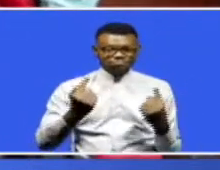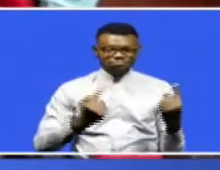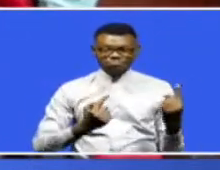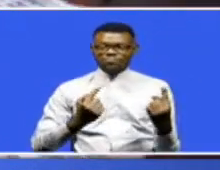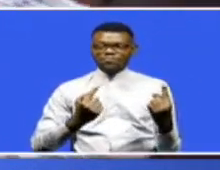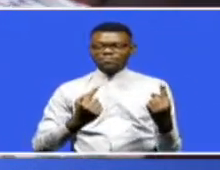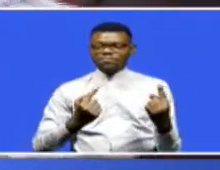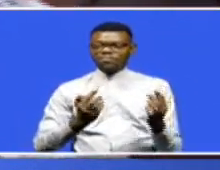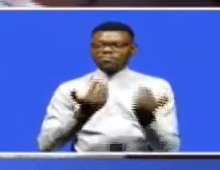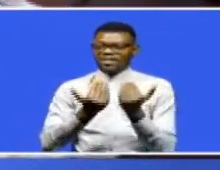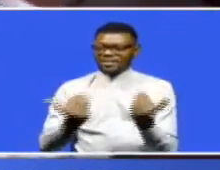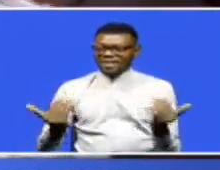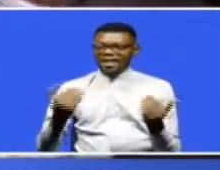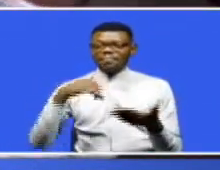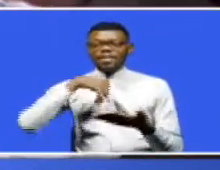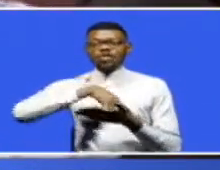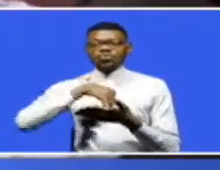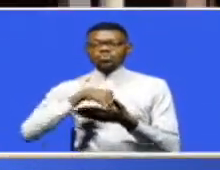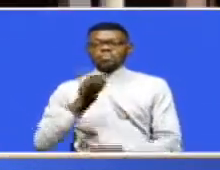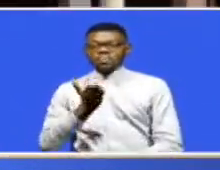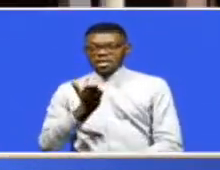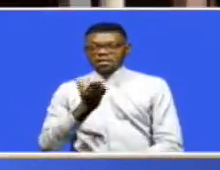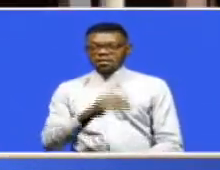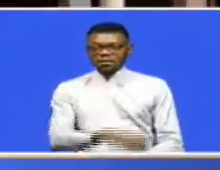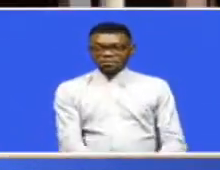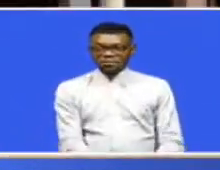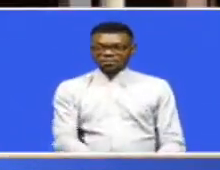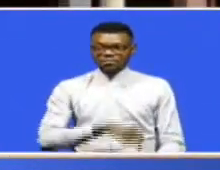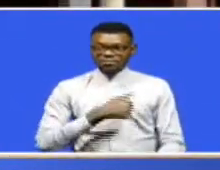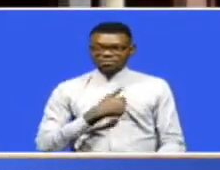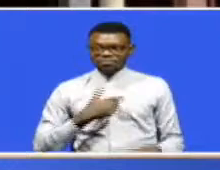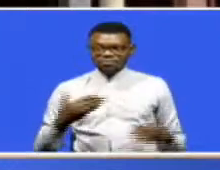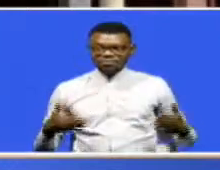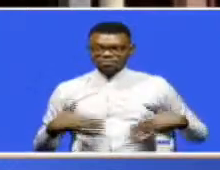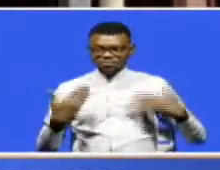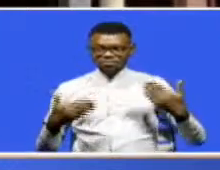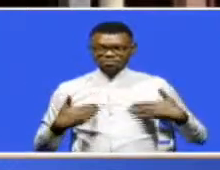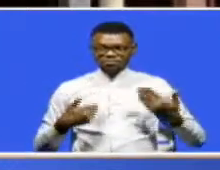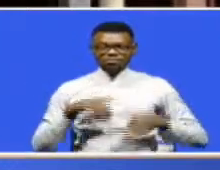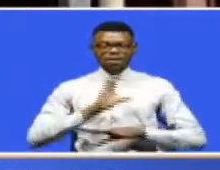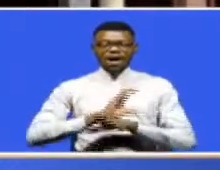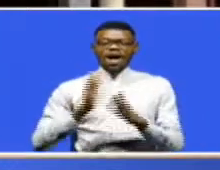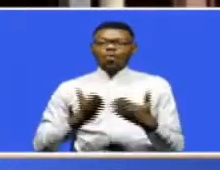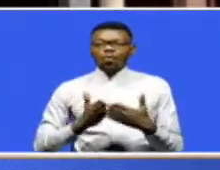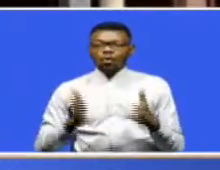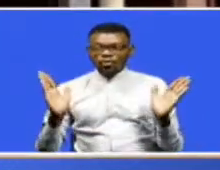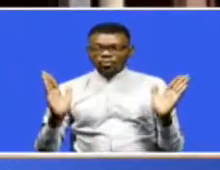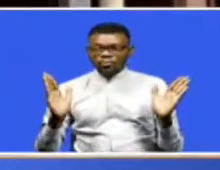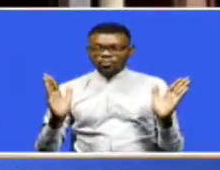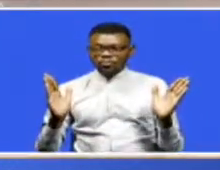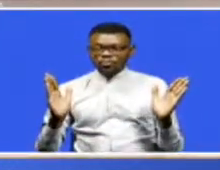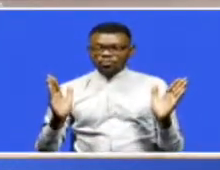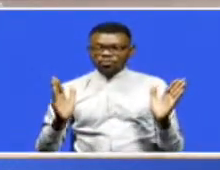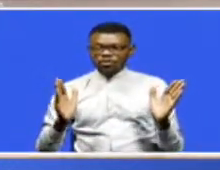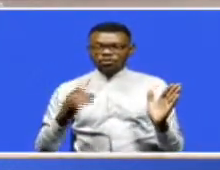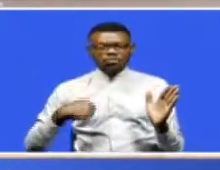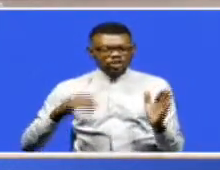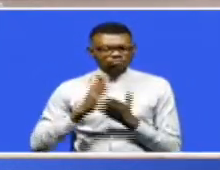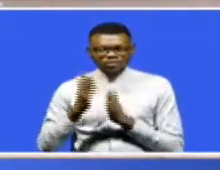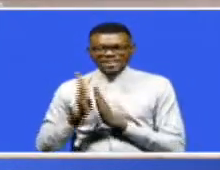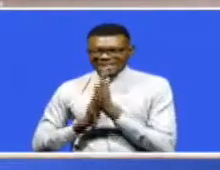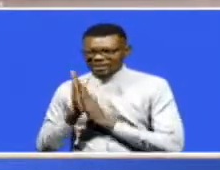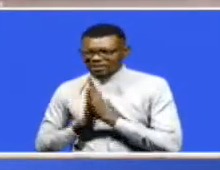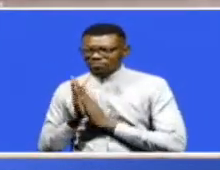mwingine. Watoto pia hawakuachwa nyuma. I'm very happy that the church has been opened. We have been earning for that. I'm